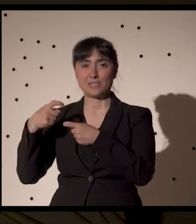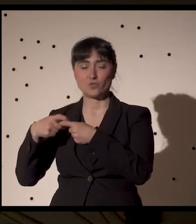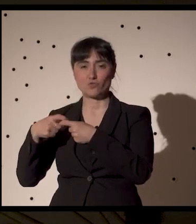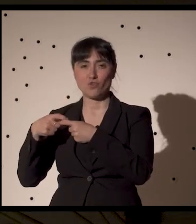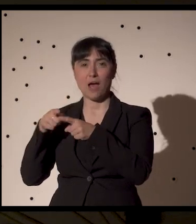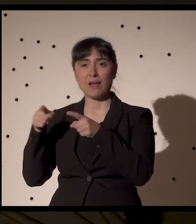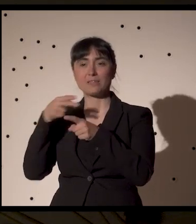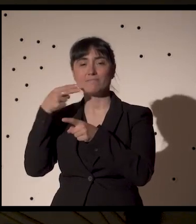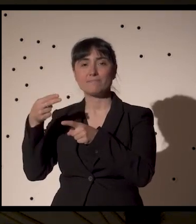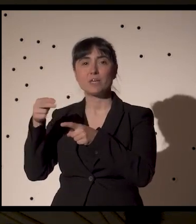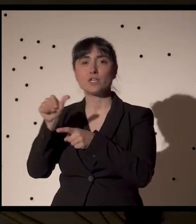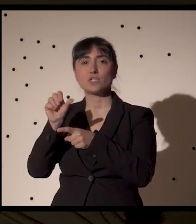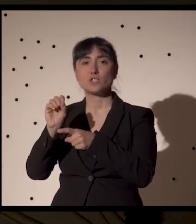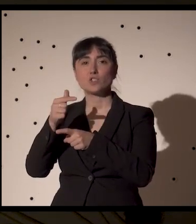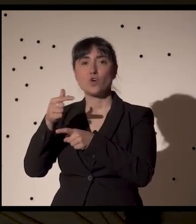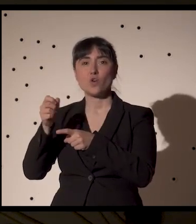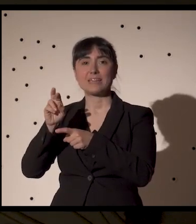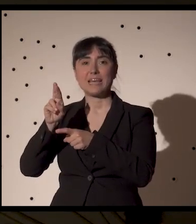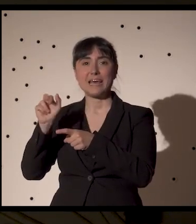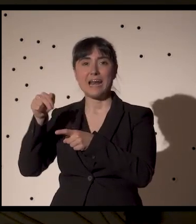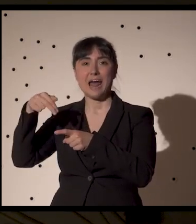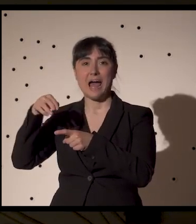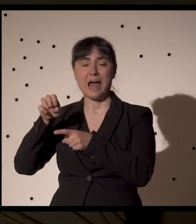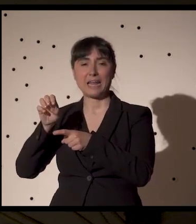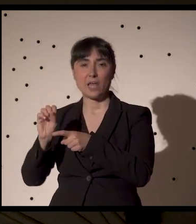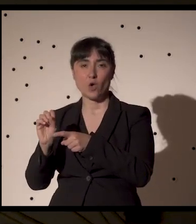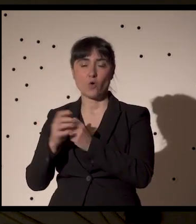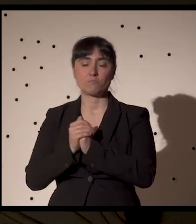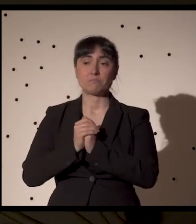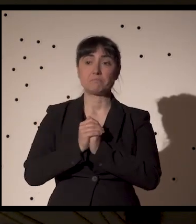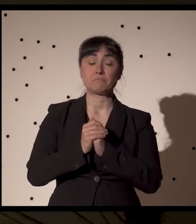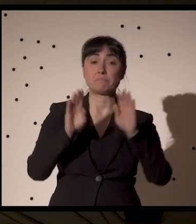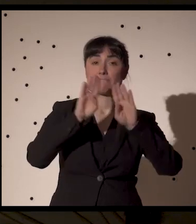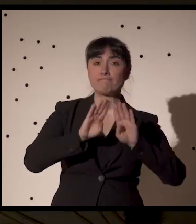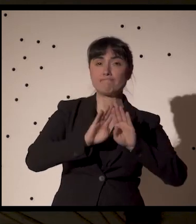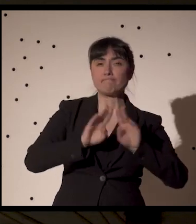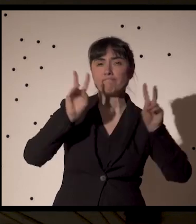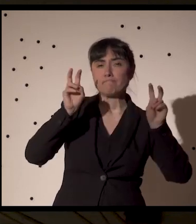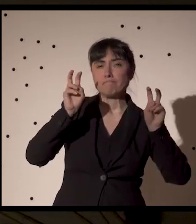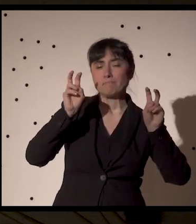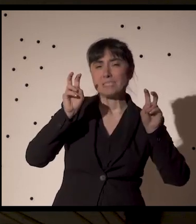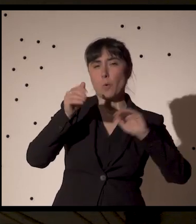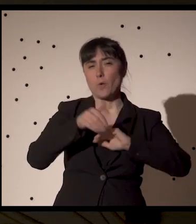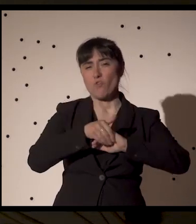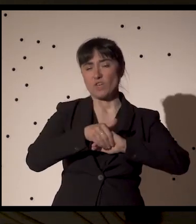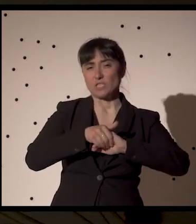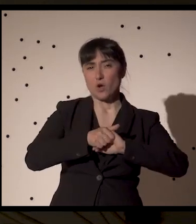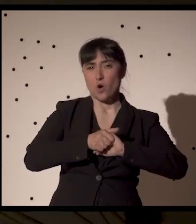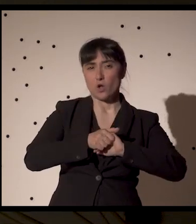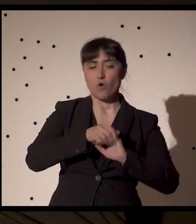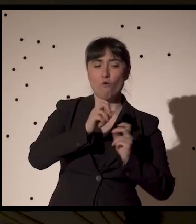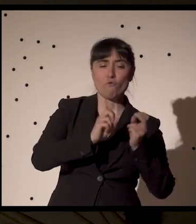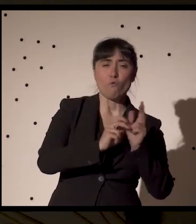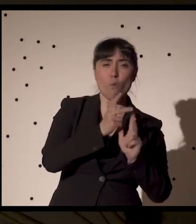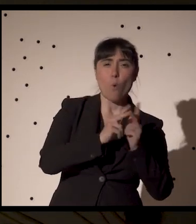sotterraneo il fuoco era la cura e il titolo provvisorio che viene dato a questa edizione teatrale